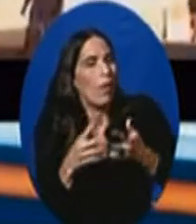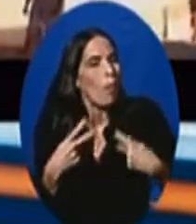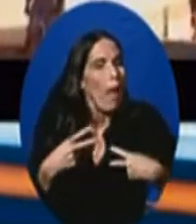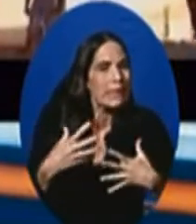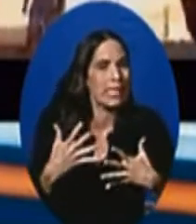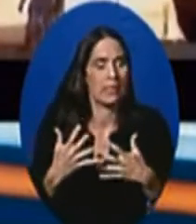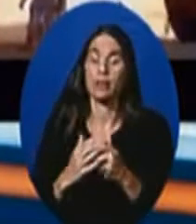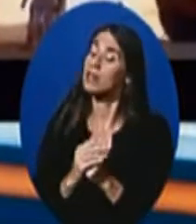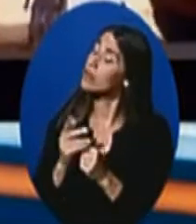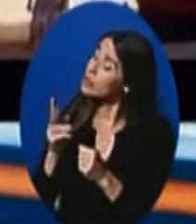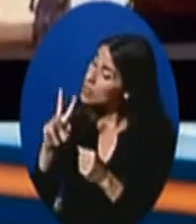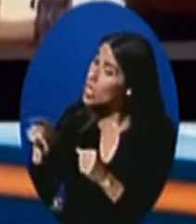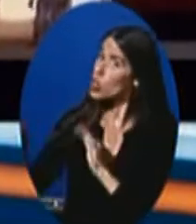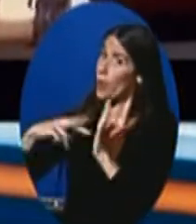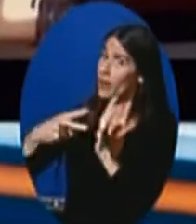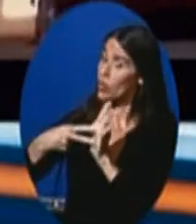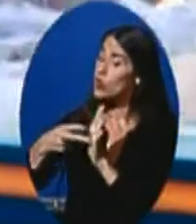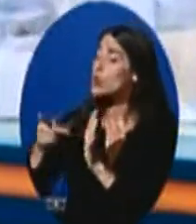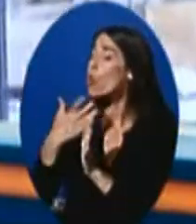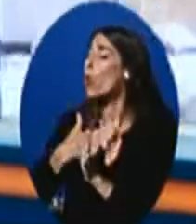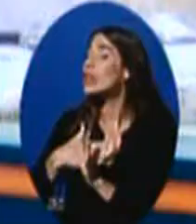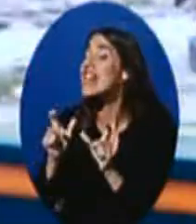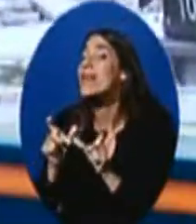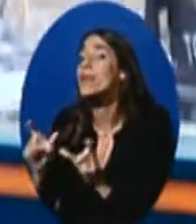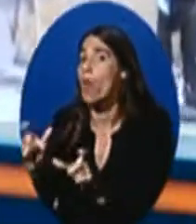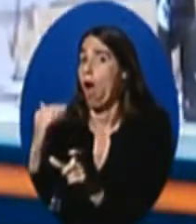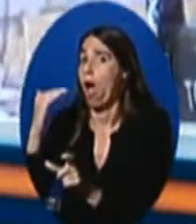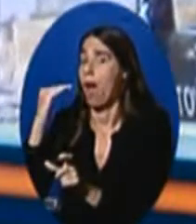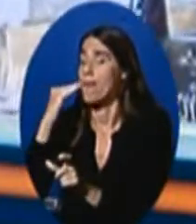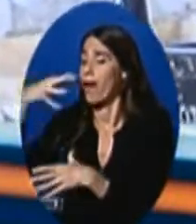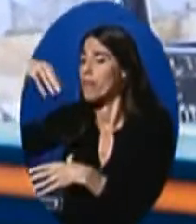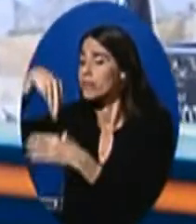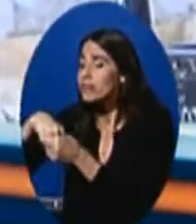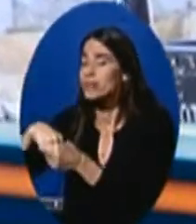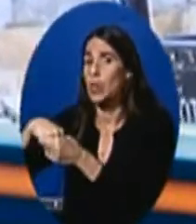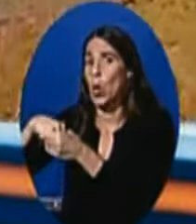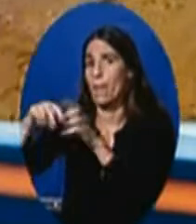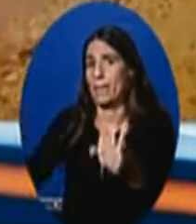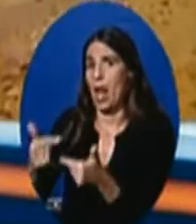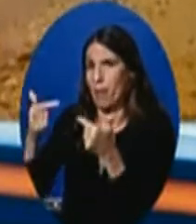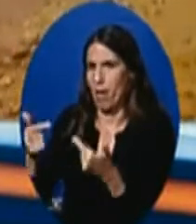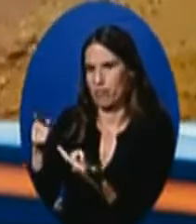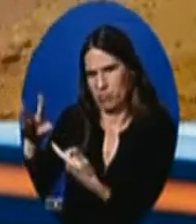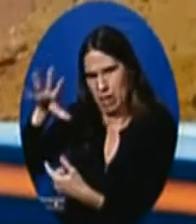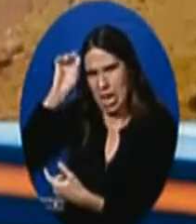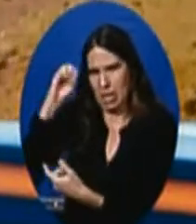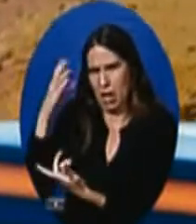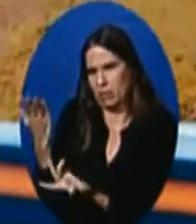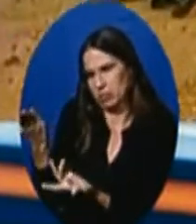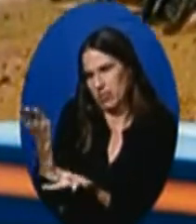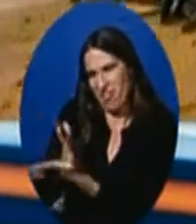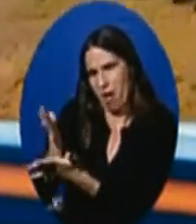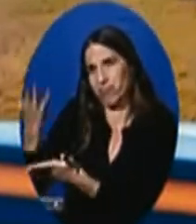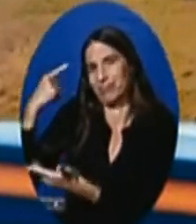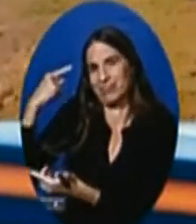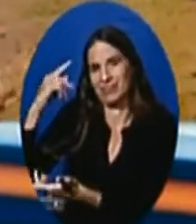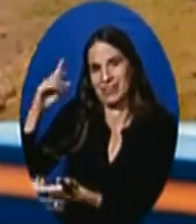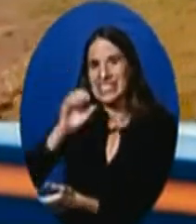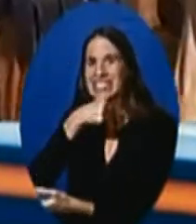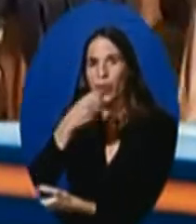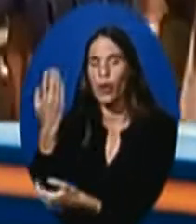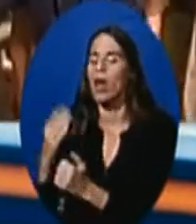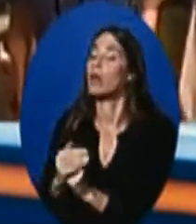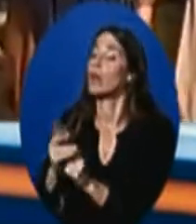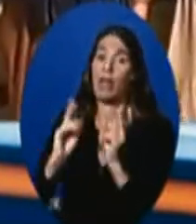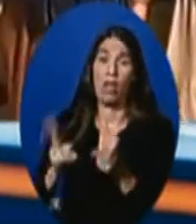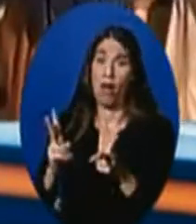מושכלת שרוצה ל... מעורבות ככל שניתן של ארצות הברית בזירות לחימה, יש לקח, הוא הרי הלך על הטיקט הזה. בעיראק